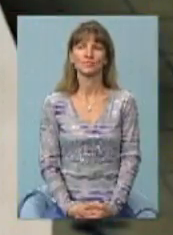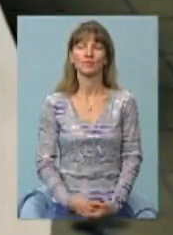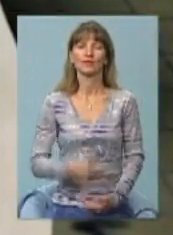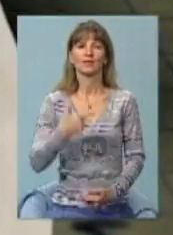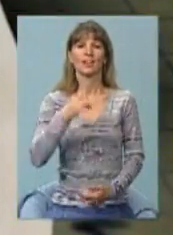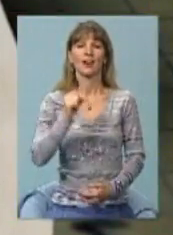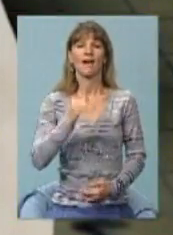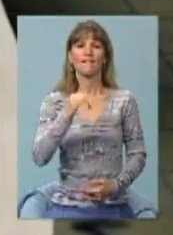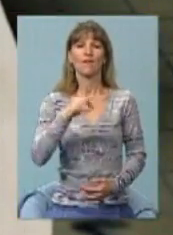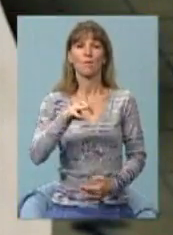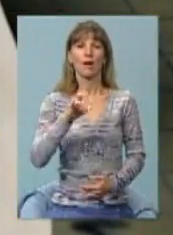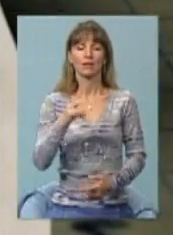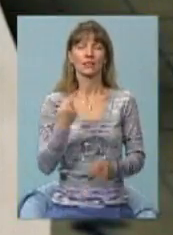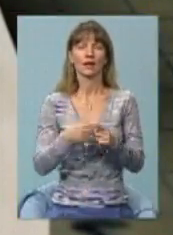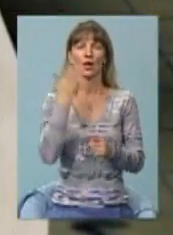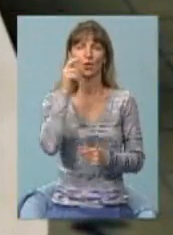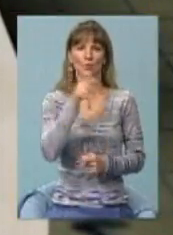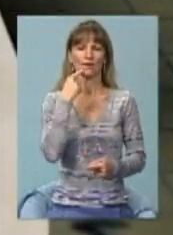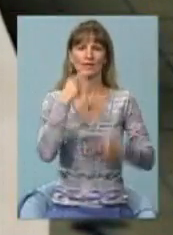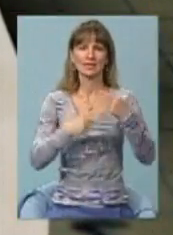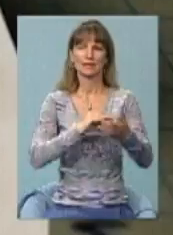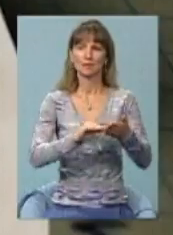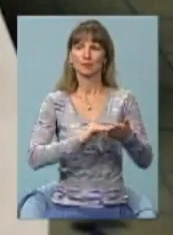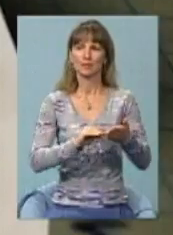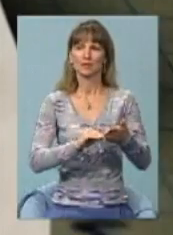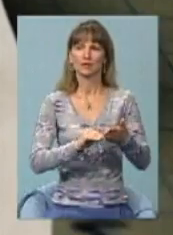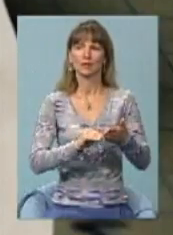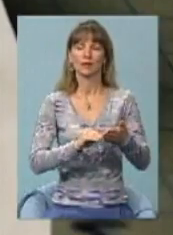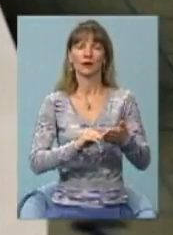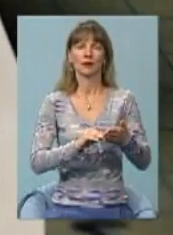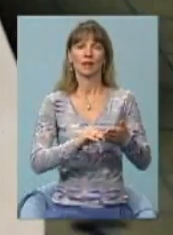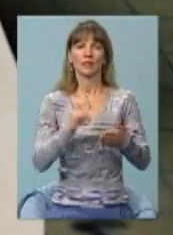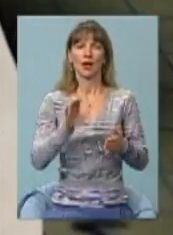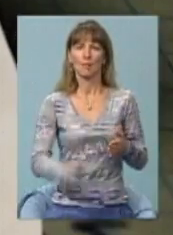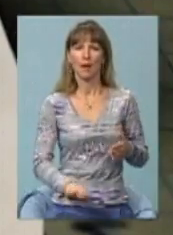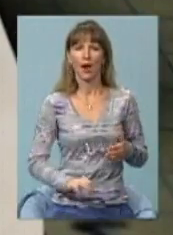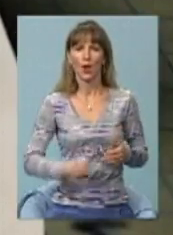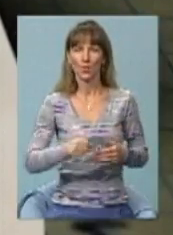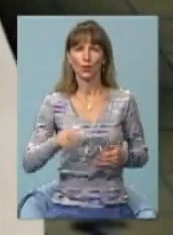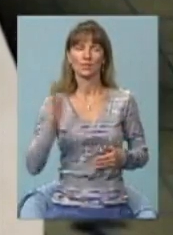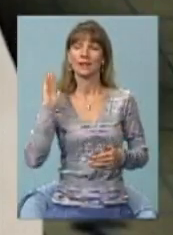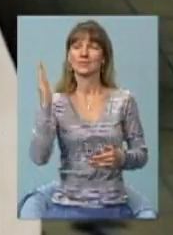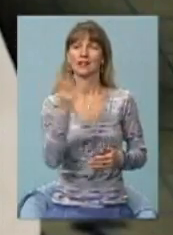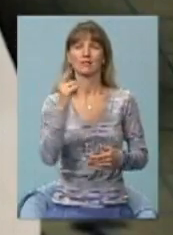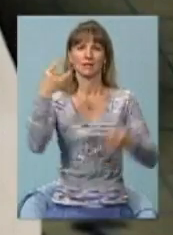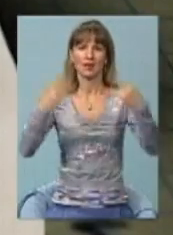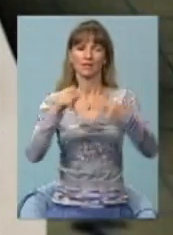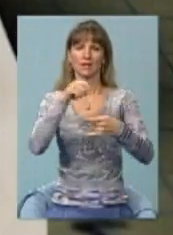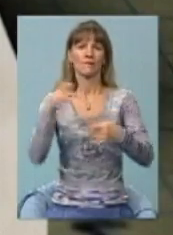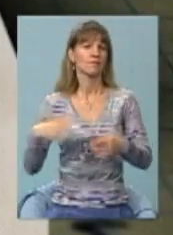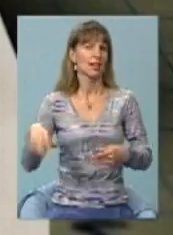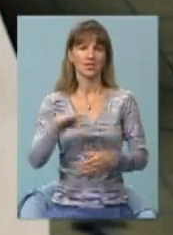Графоманія – це коли люди завжди пишуть там на потолку, на полу, на стінах, на телевізорі. Вони